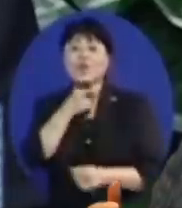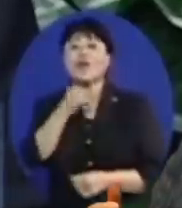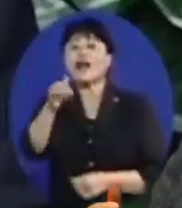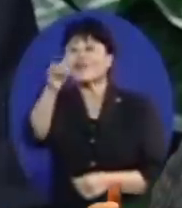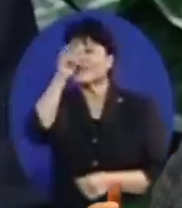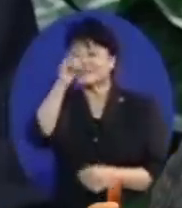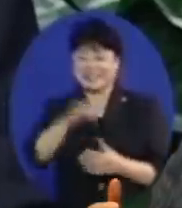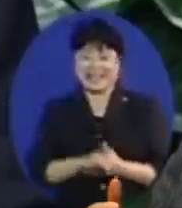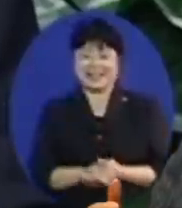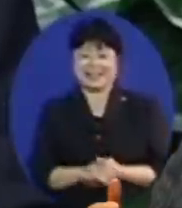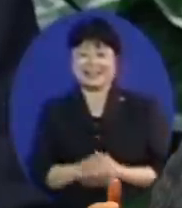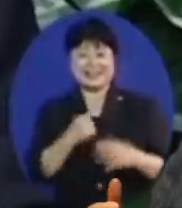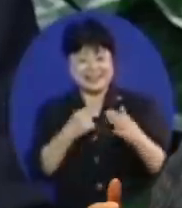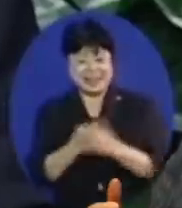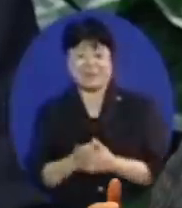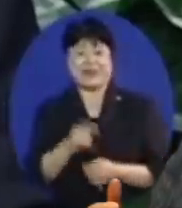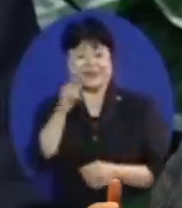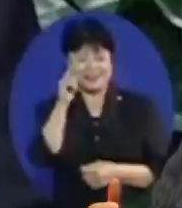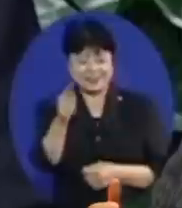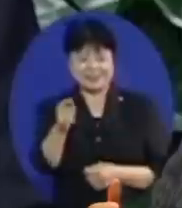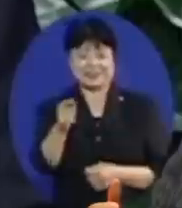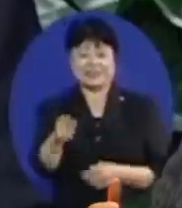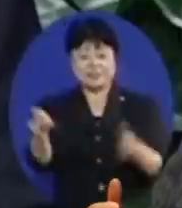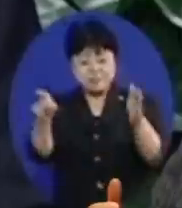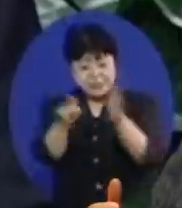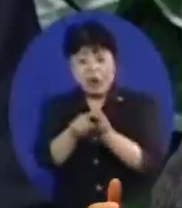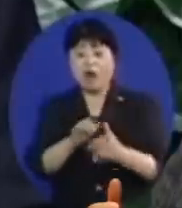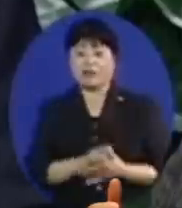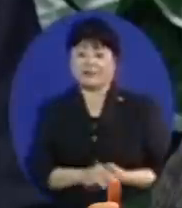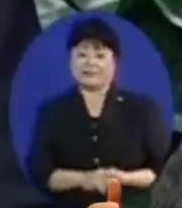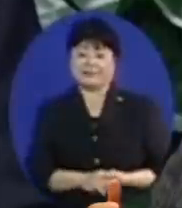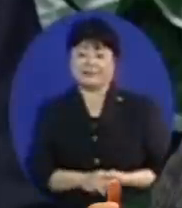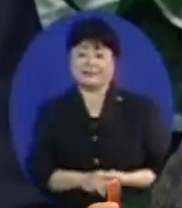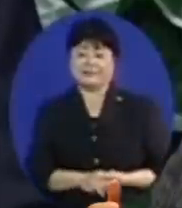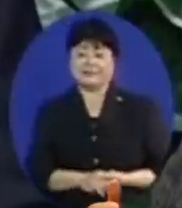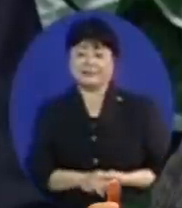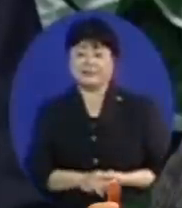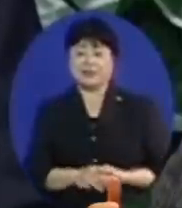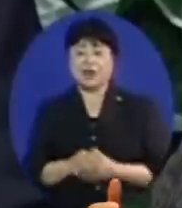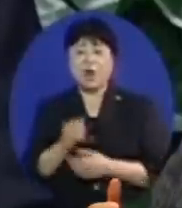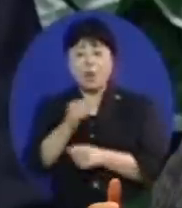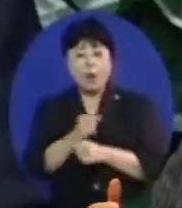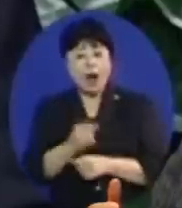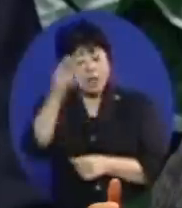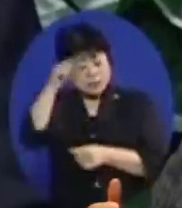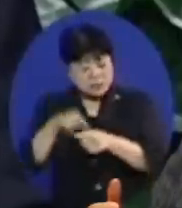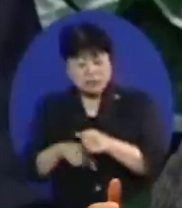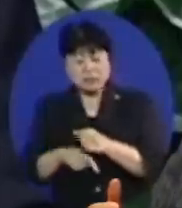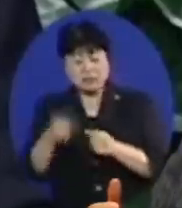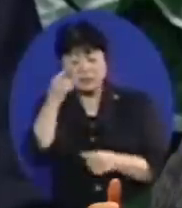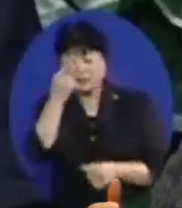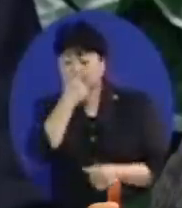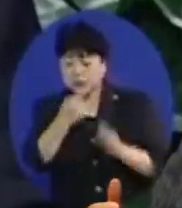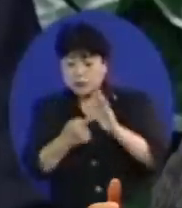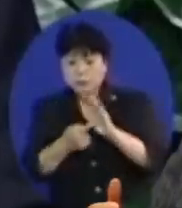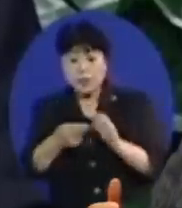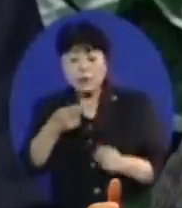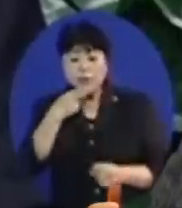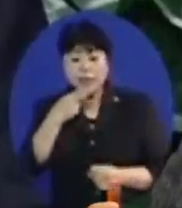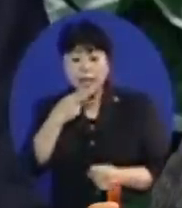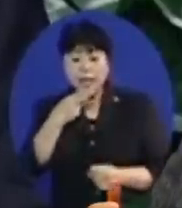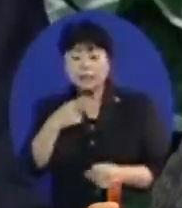계신 것입니다. 그러므로 이것을 믿으라는 것입니다. 과학적으로 증명할 수는 없습니다. 그러나